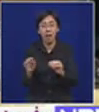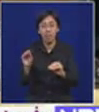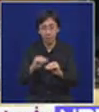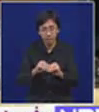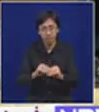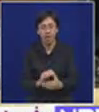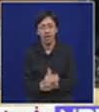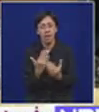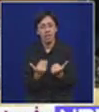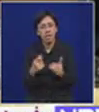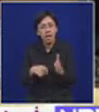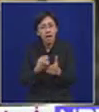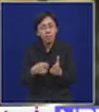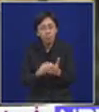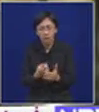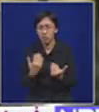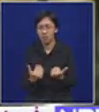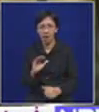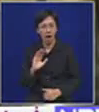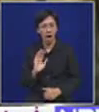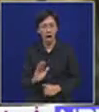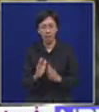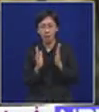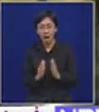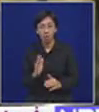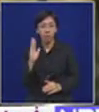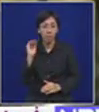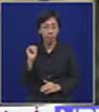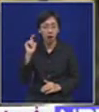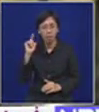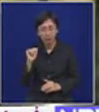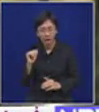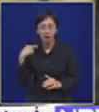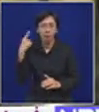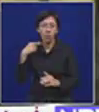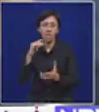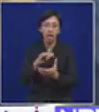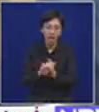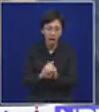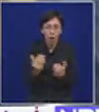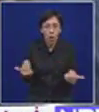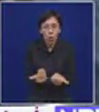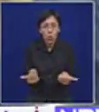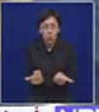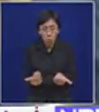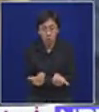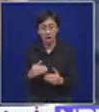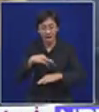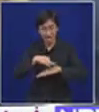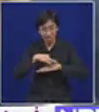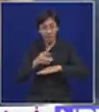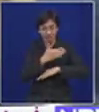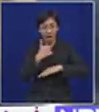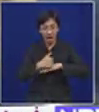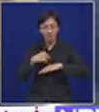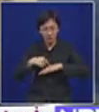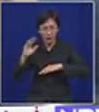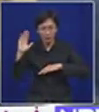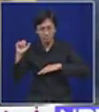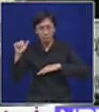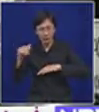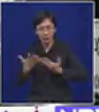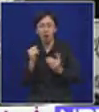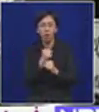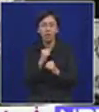ติมเกี่ยวกับหลักการที่ห้ามไม่ให้บุพการีคู่สมรสบุตรของผู้ดำรงตำแหน่งทางการเมืองข้าราช